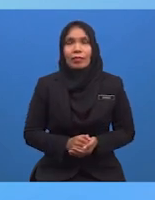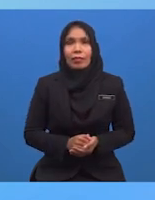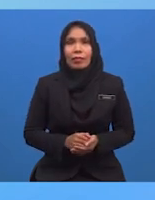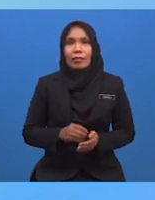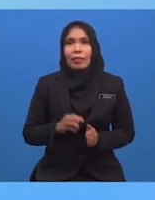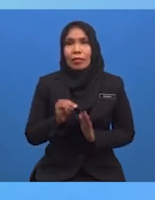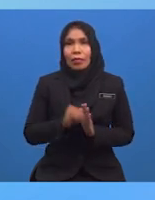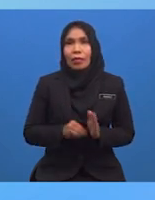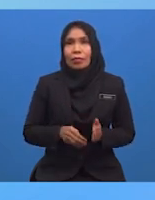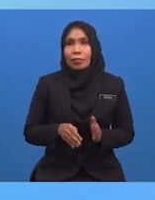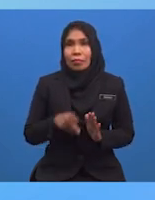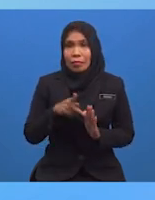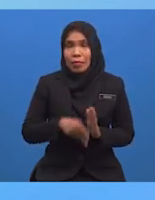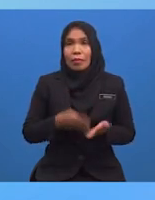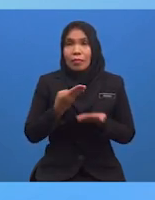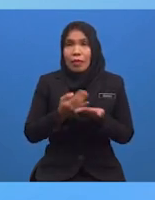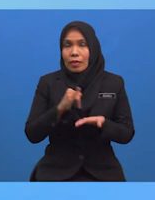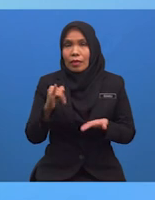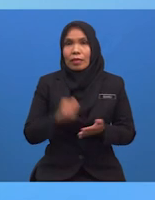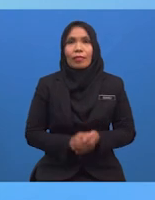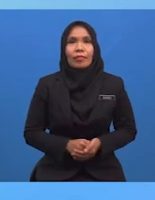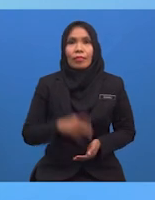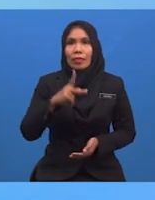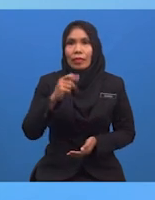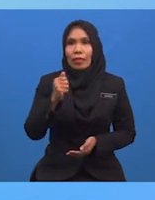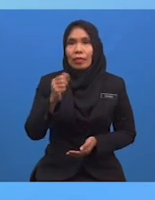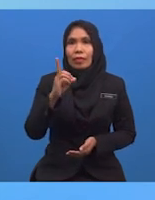imbangan pembayaran negara itu.